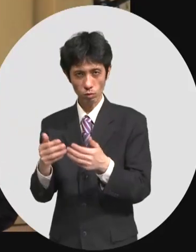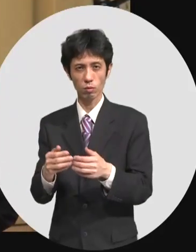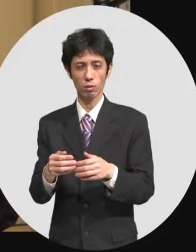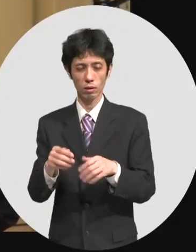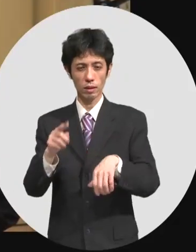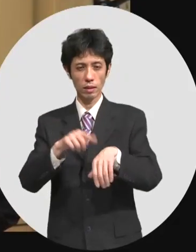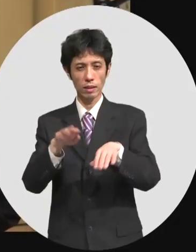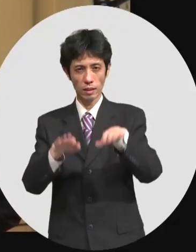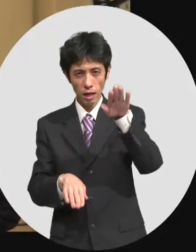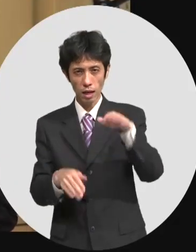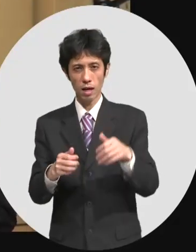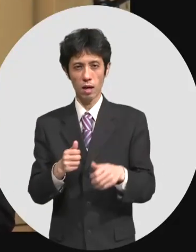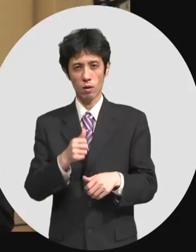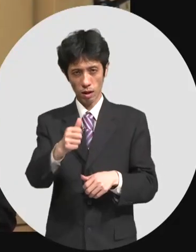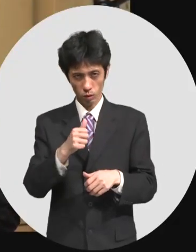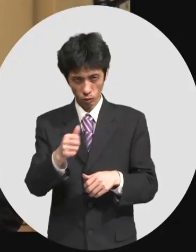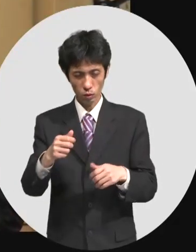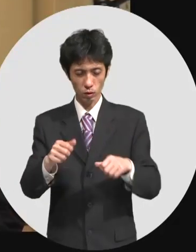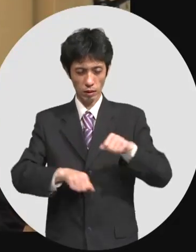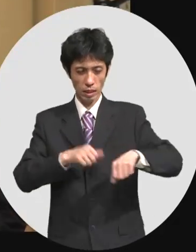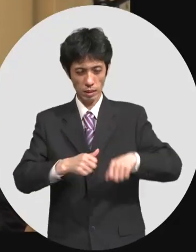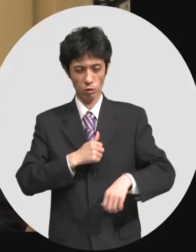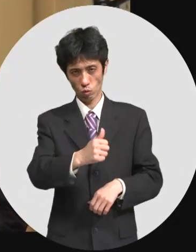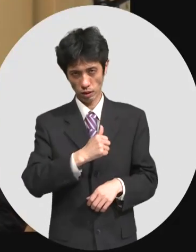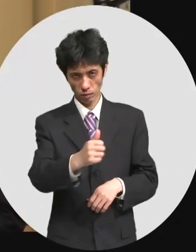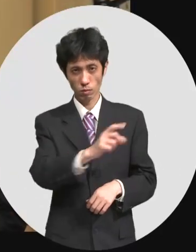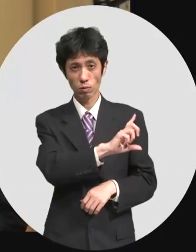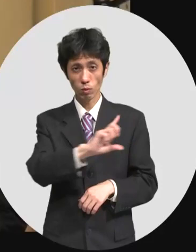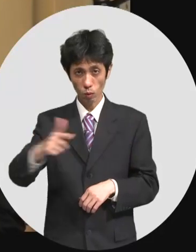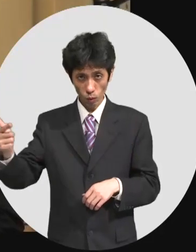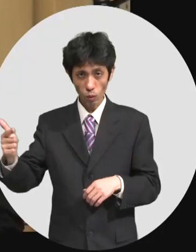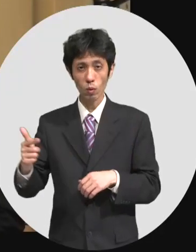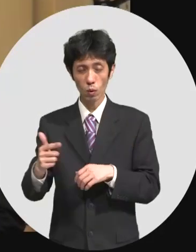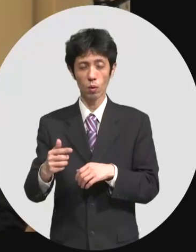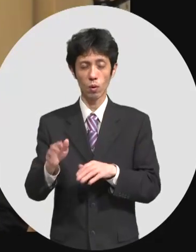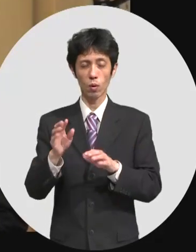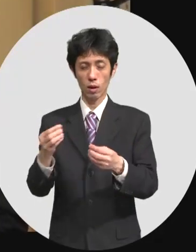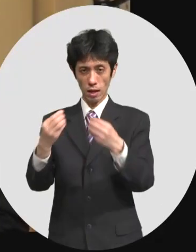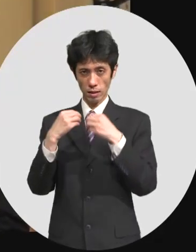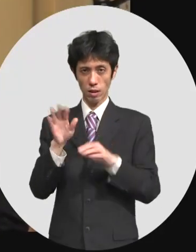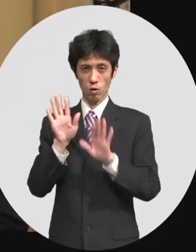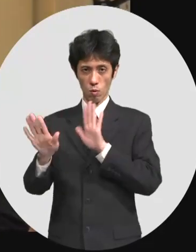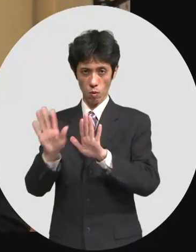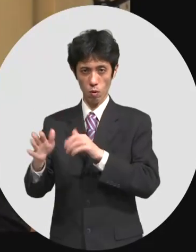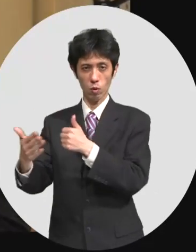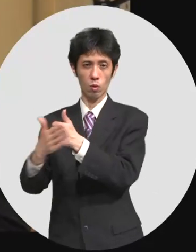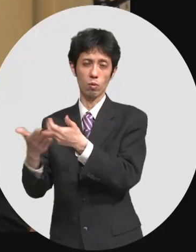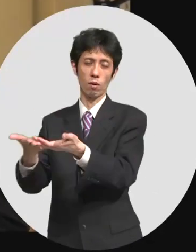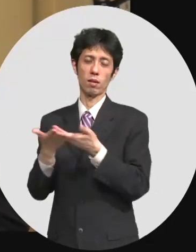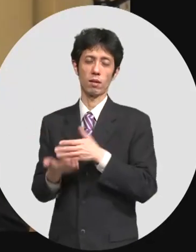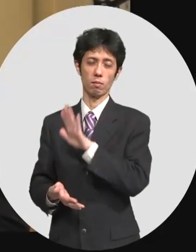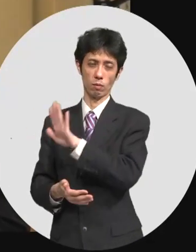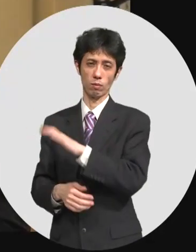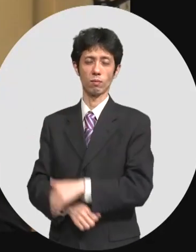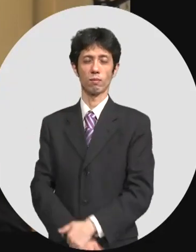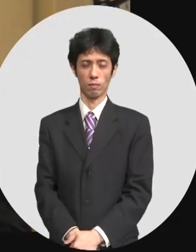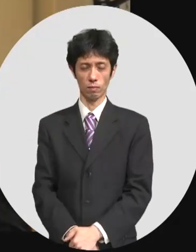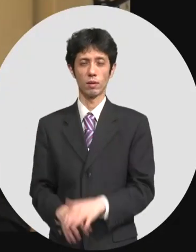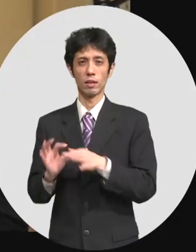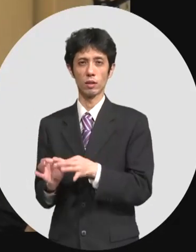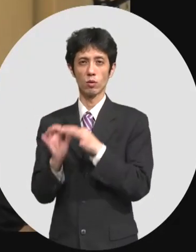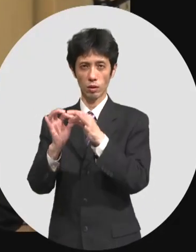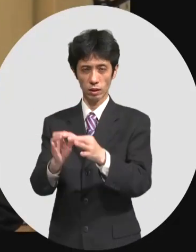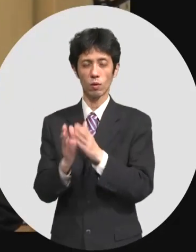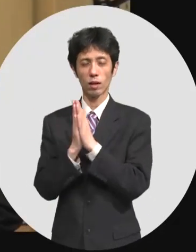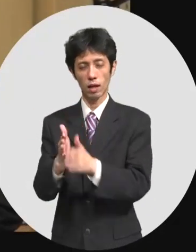差通勤、自転車通勤等、さまざまに感染の予防策についてご協力をいただいておりますけれども、引き続きお